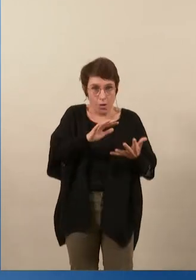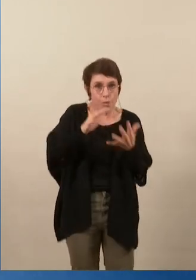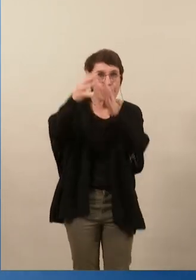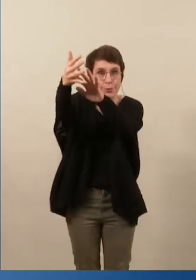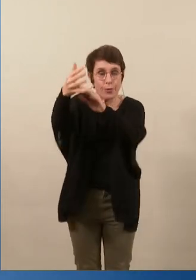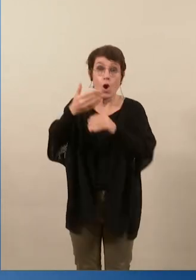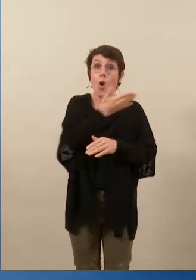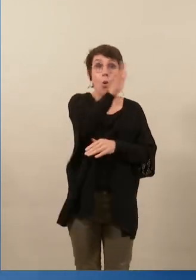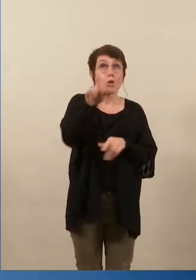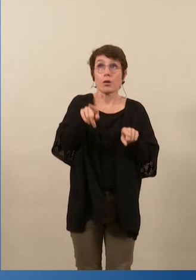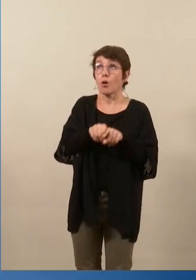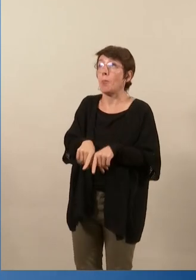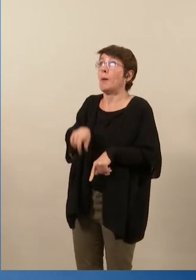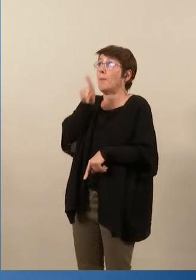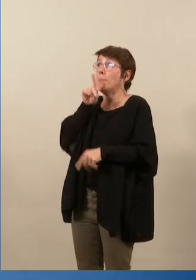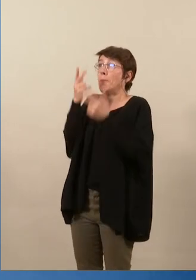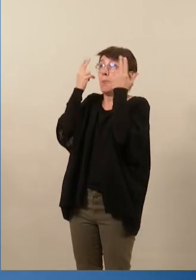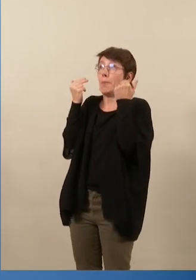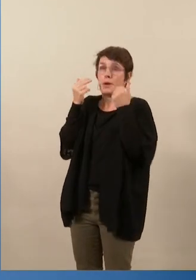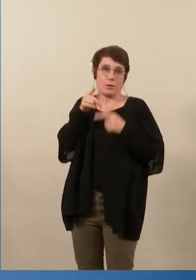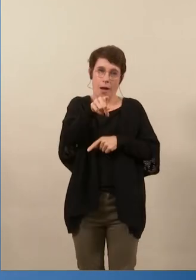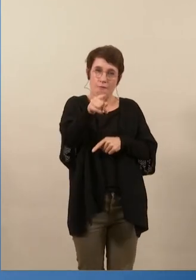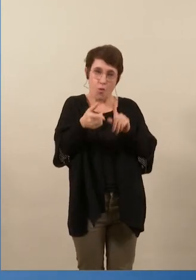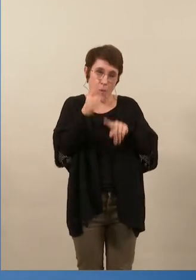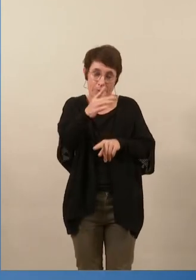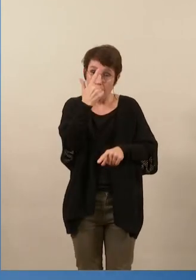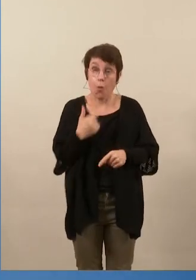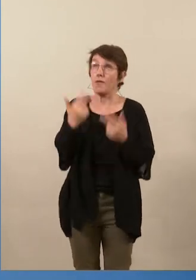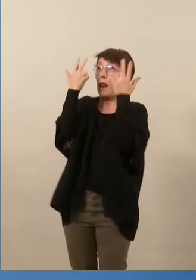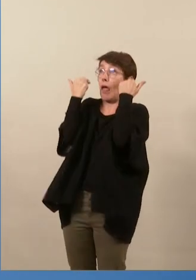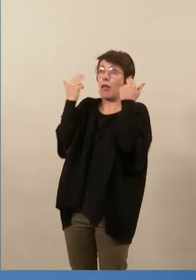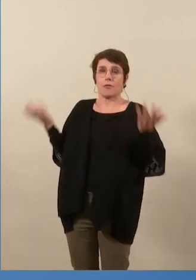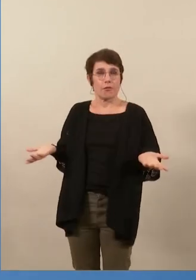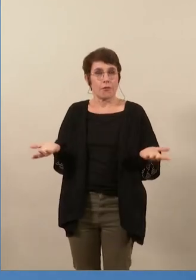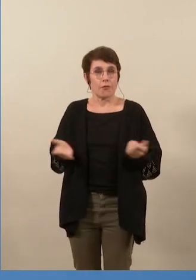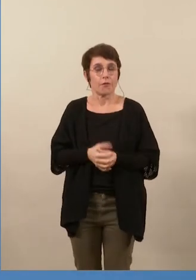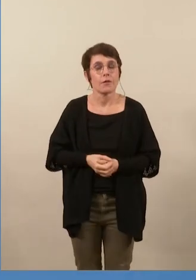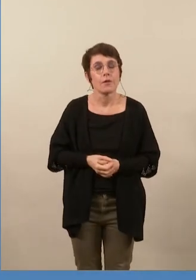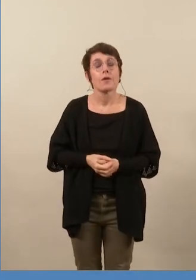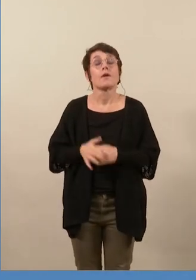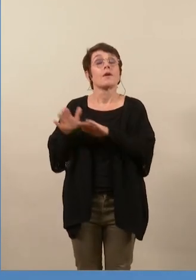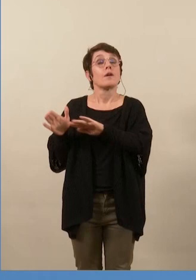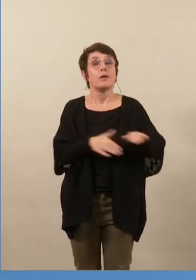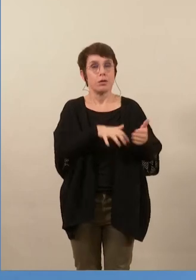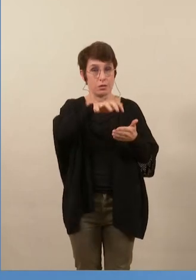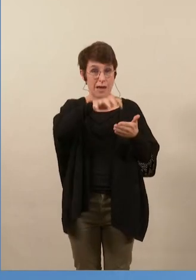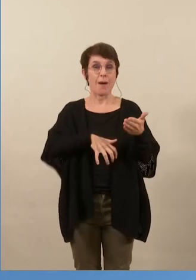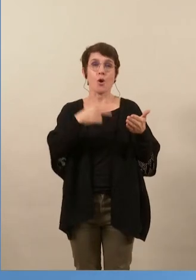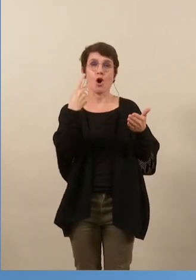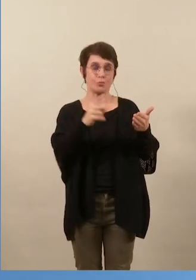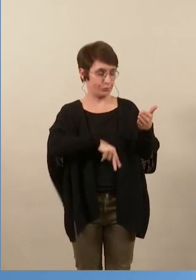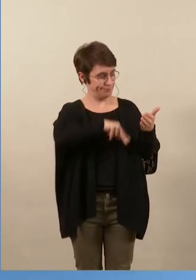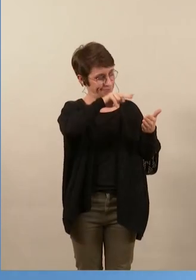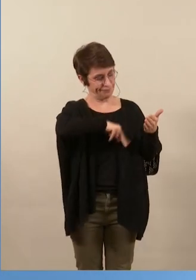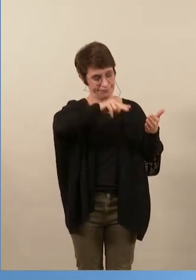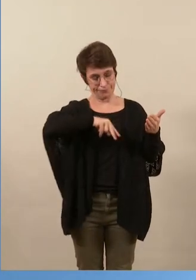les subissaient mais passons à votre rapport je ne vous cache pas qu'après 3